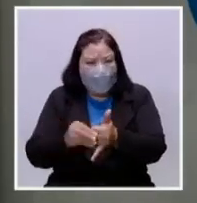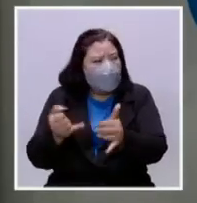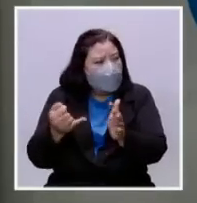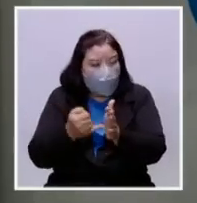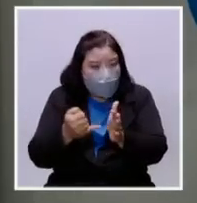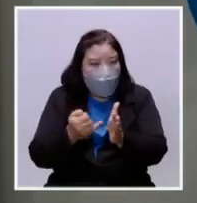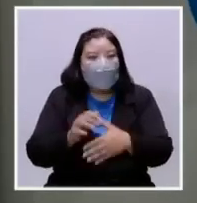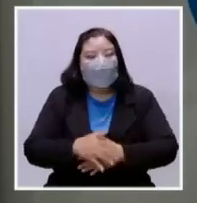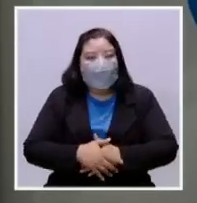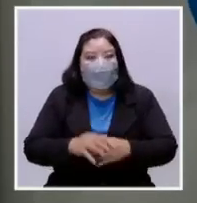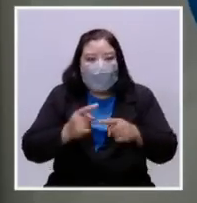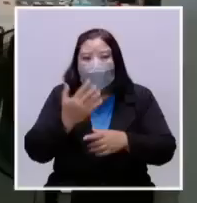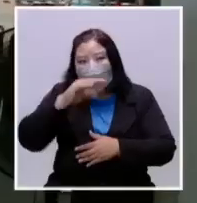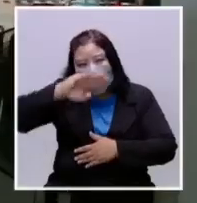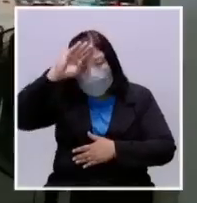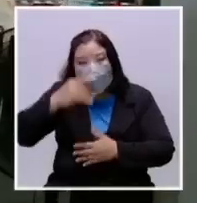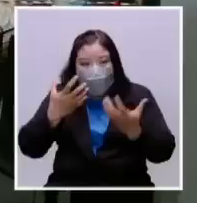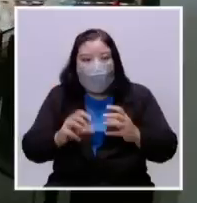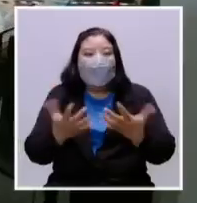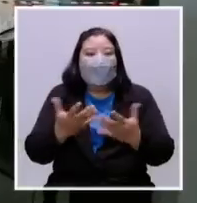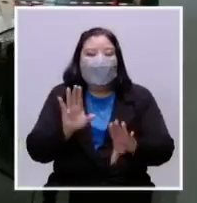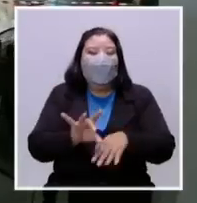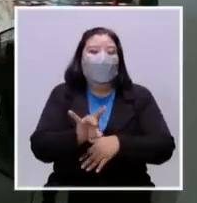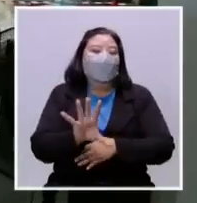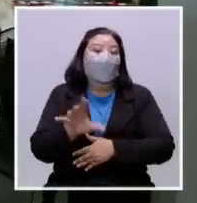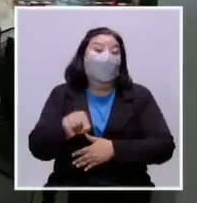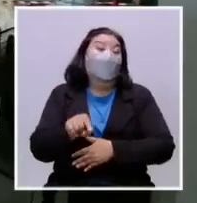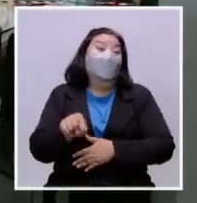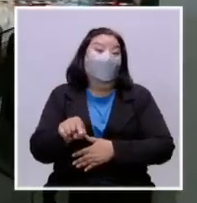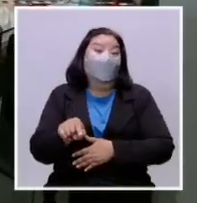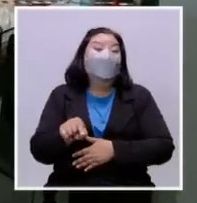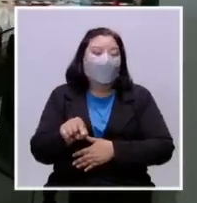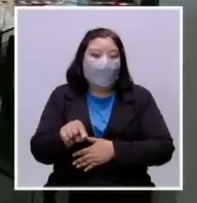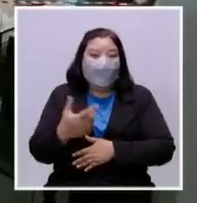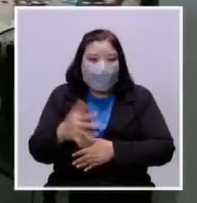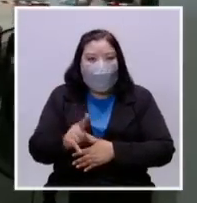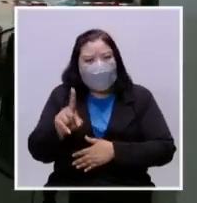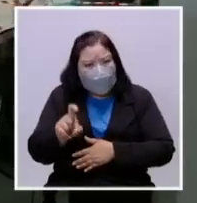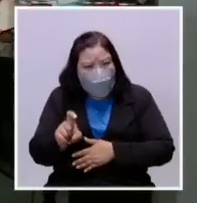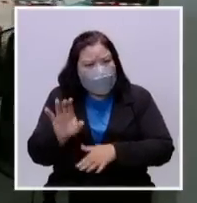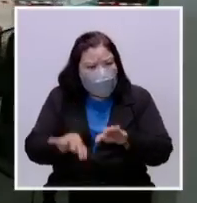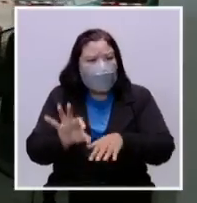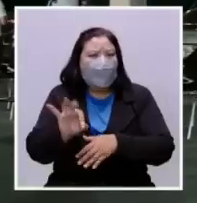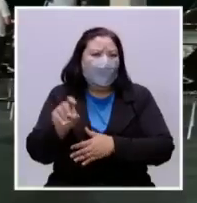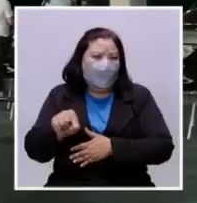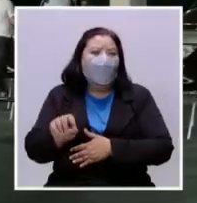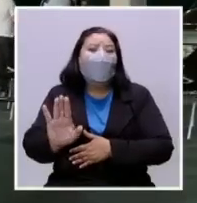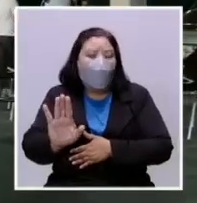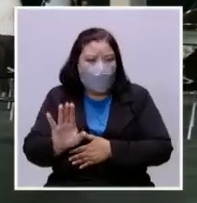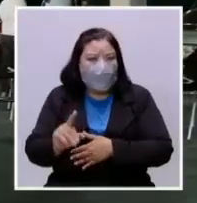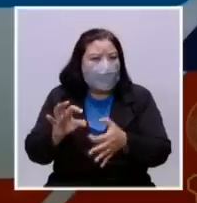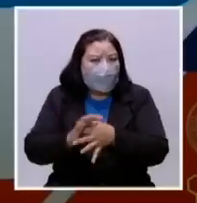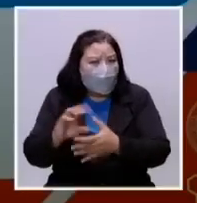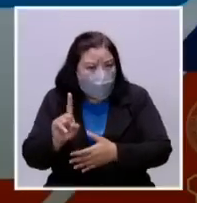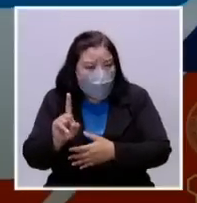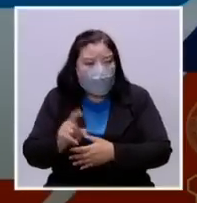ง่ายแค่อาการไม่รุนแรงมากกว่า85%ที่ไม่มีอาการเลยและเสียชีวิตมากกว่า90%มาจาก